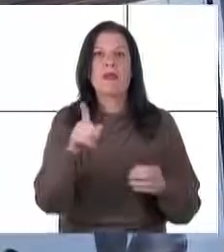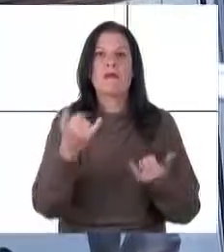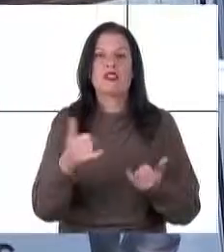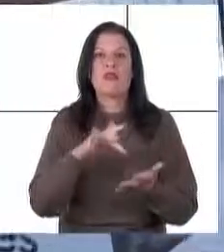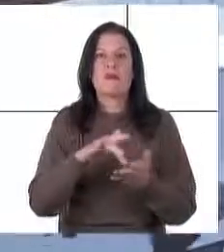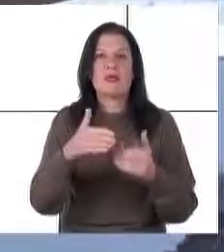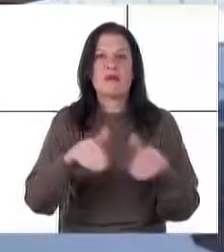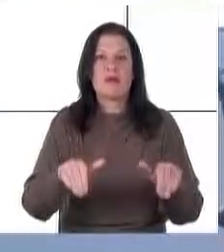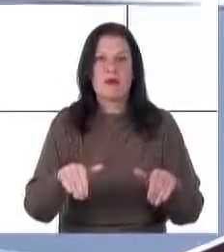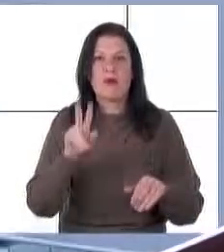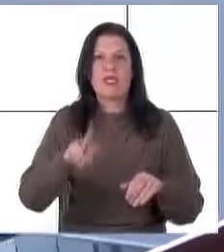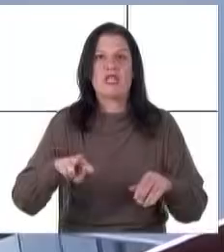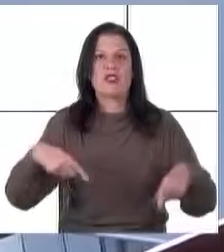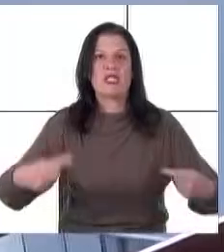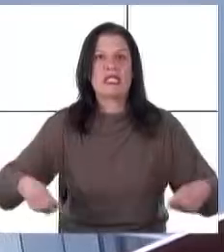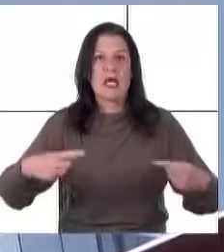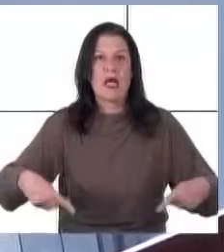גלגלים.